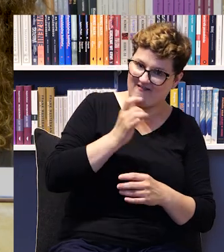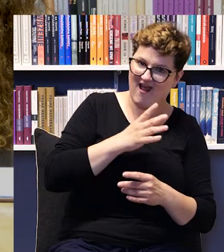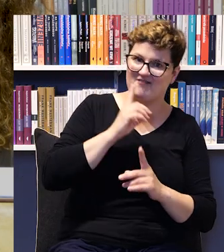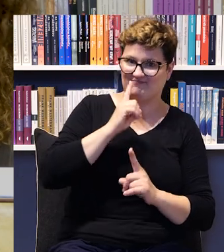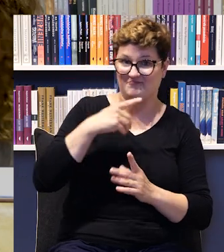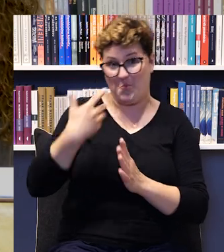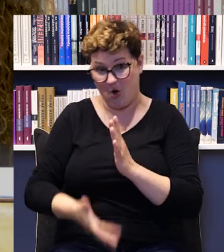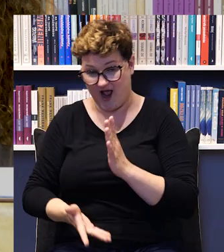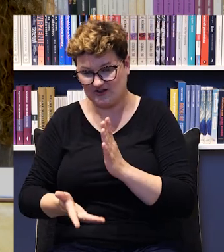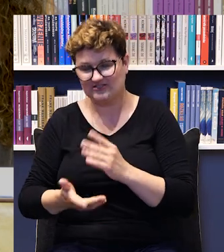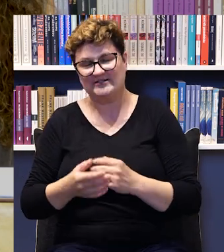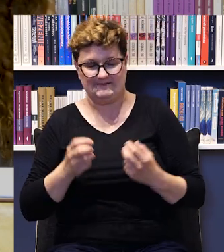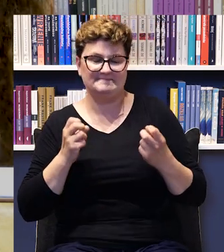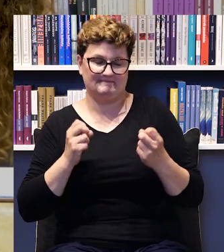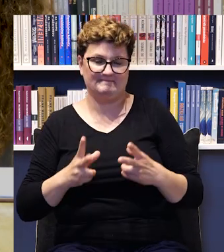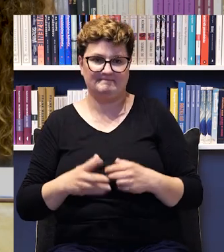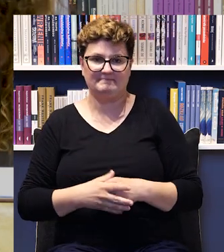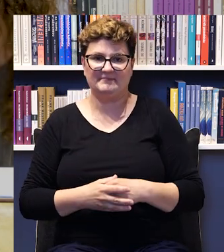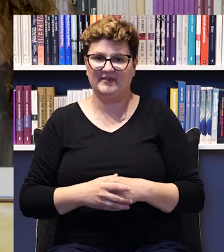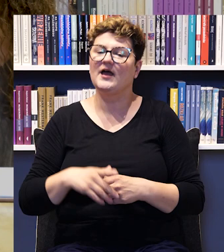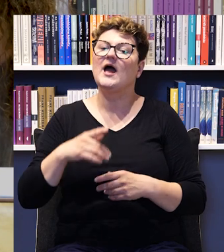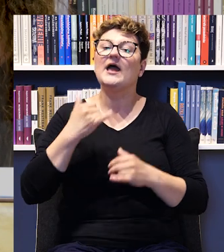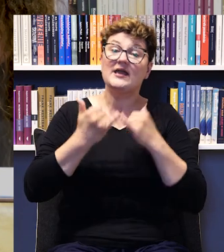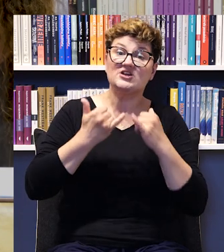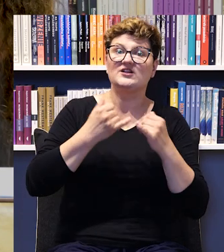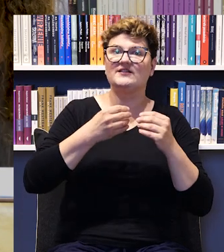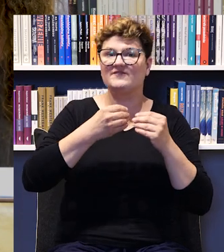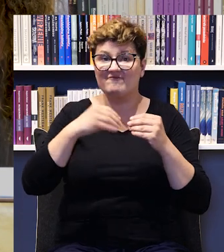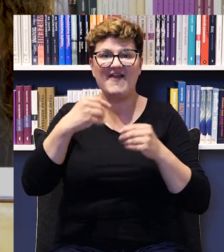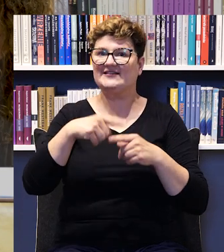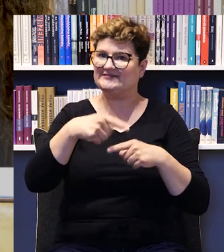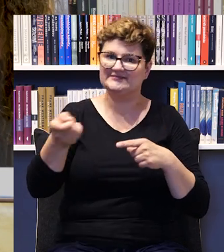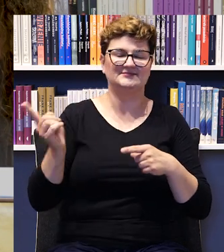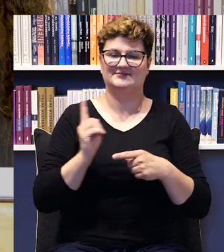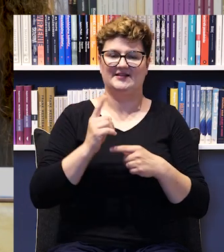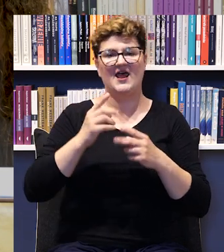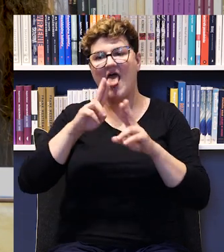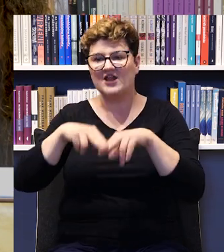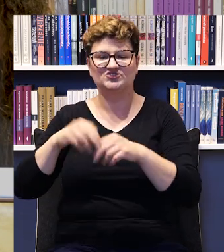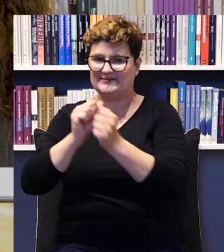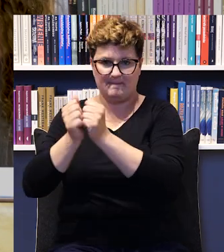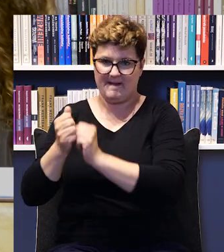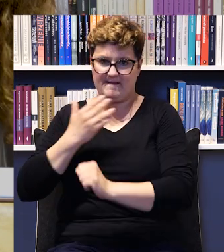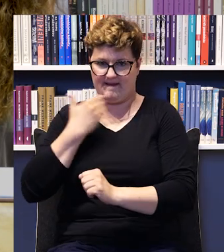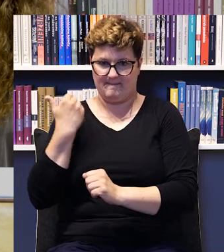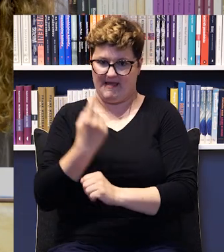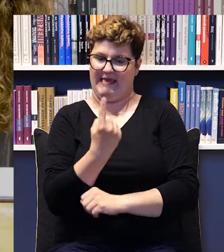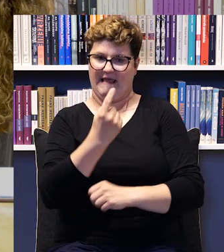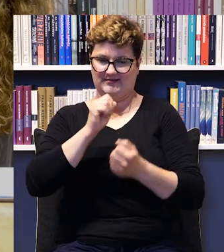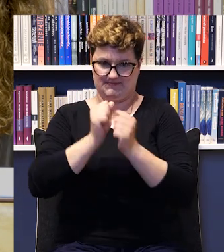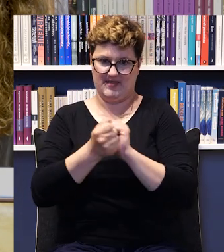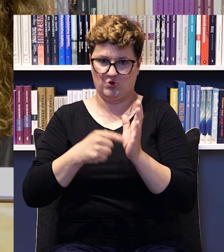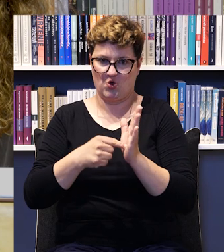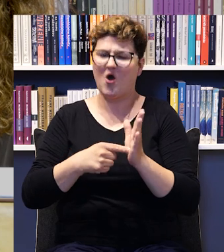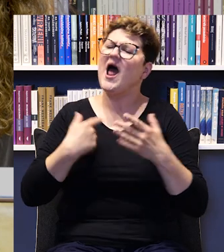Tak. Mhm. No. W sensie, jeżeli nic poza tym się nie zmienia. No, znaczy, no właśnie też nie, ale też właśnie nie chcę, bo ja